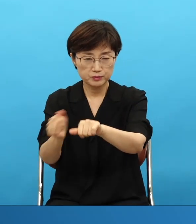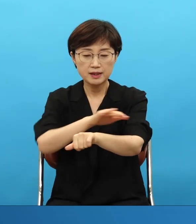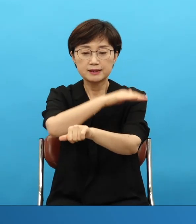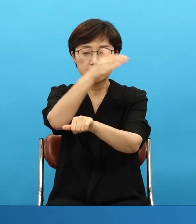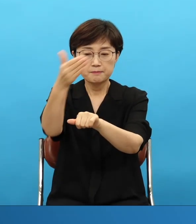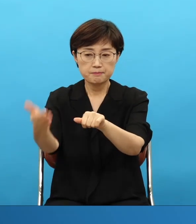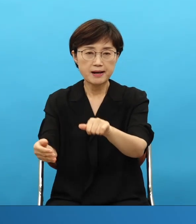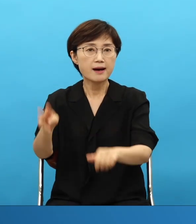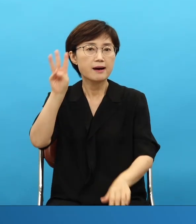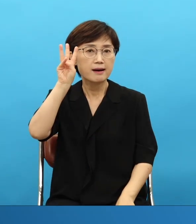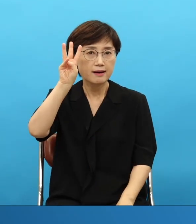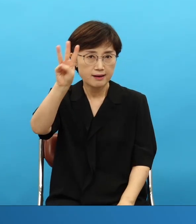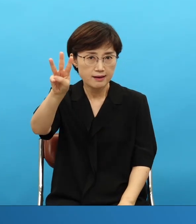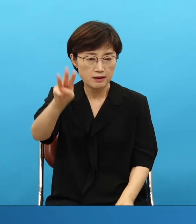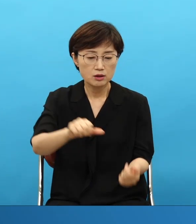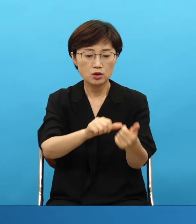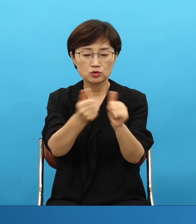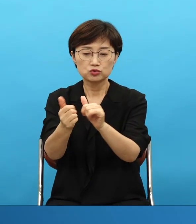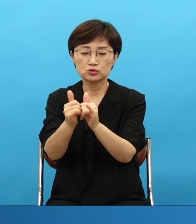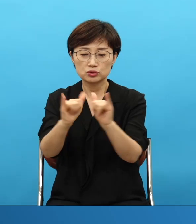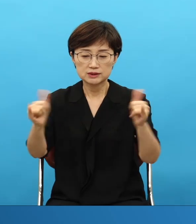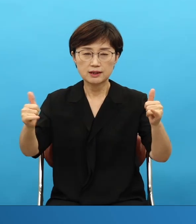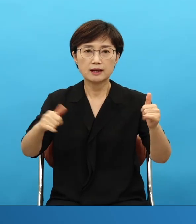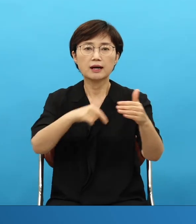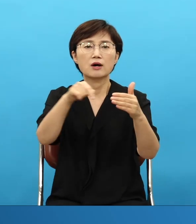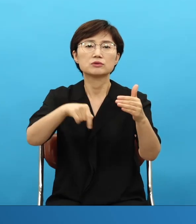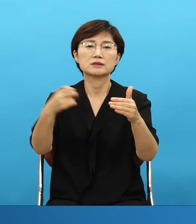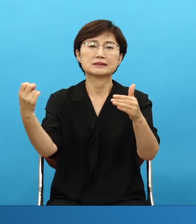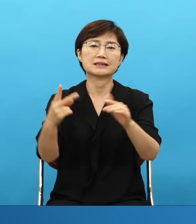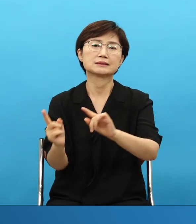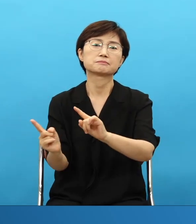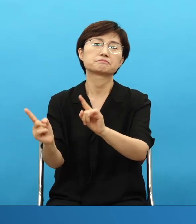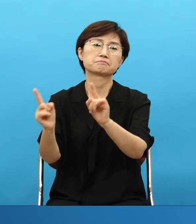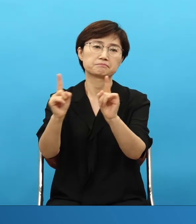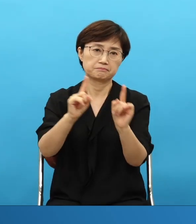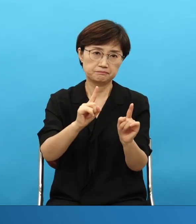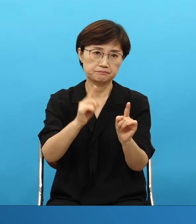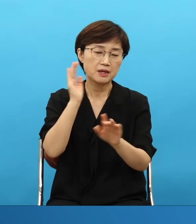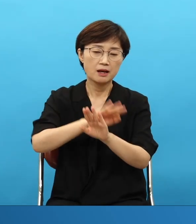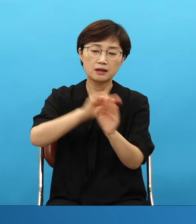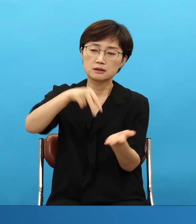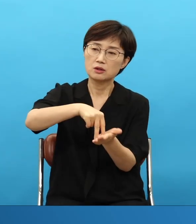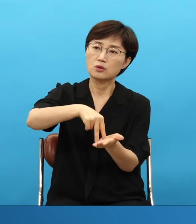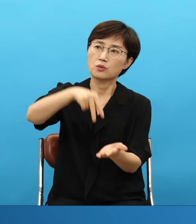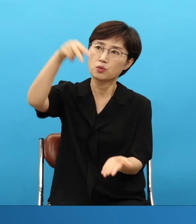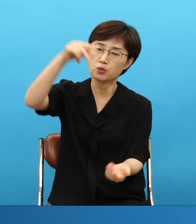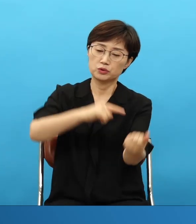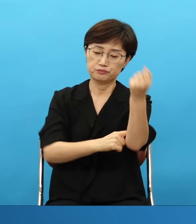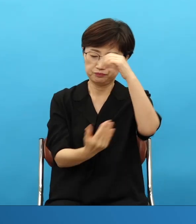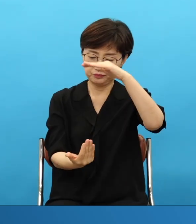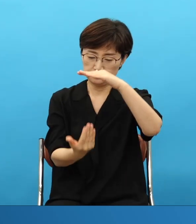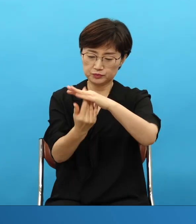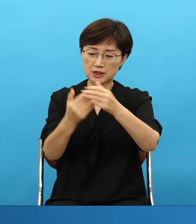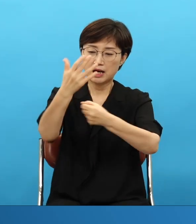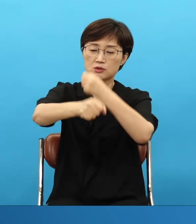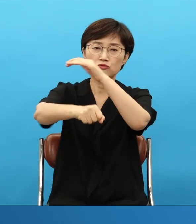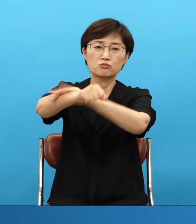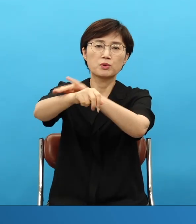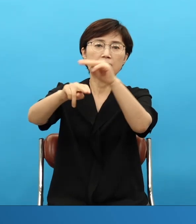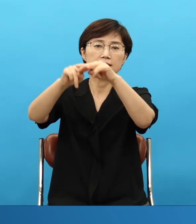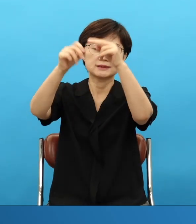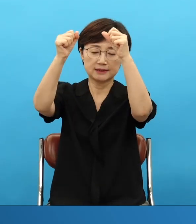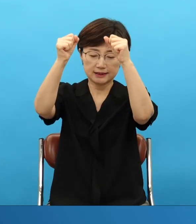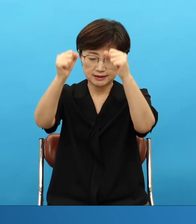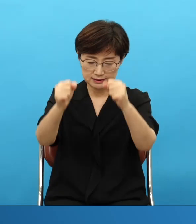죽으시고 장사한 지 사흘 만에 죽은 자 가운데서 다시 살아나시며 하늘에 오르사 전능하신